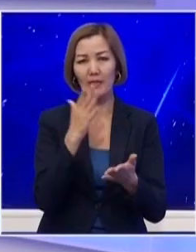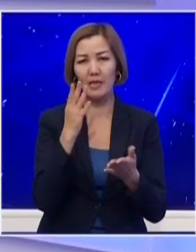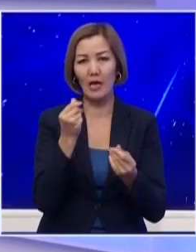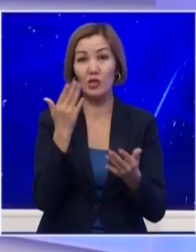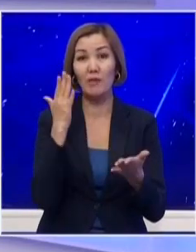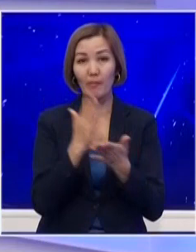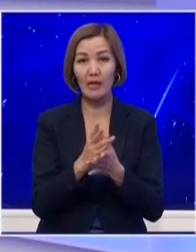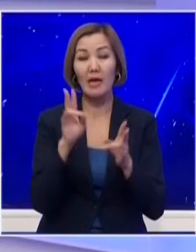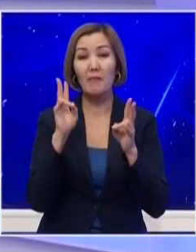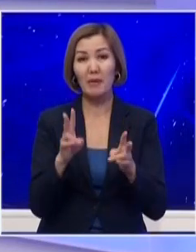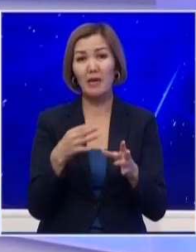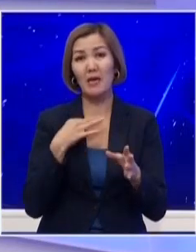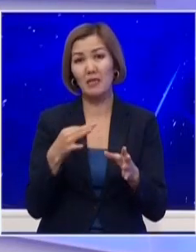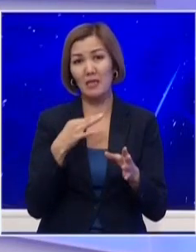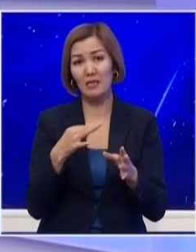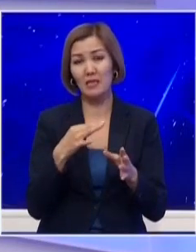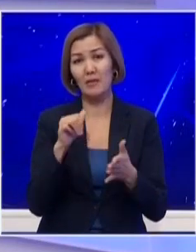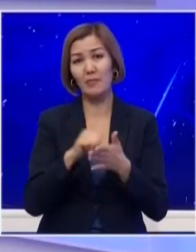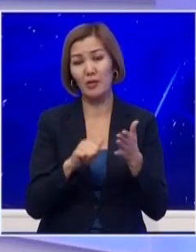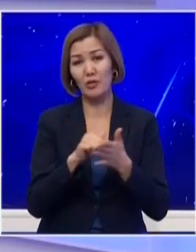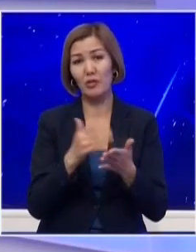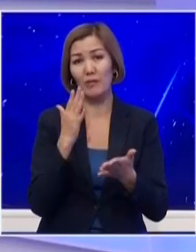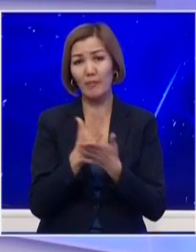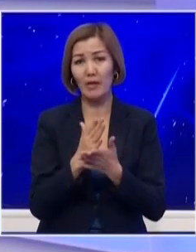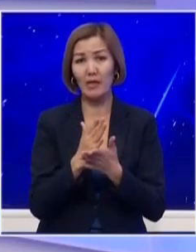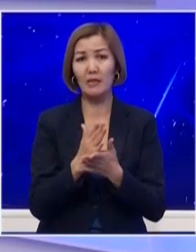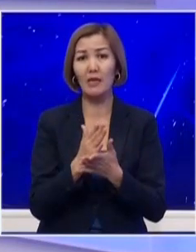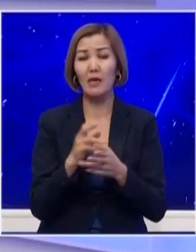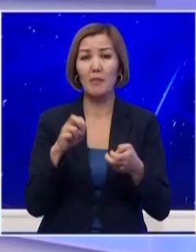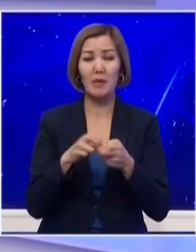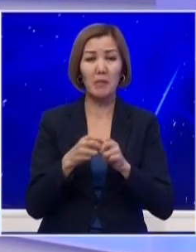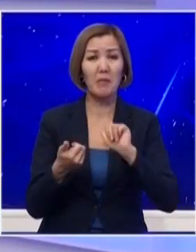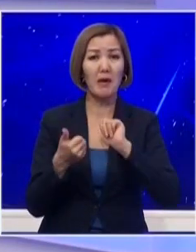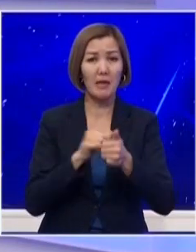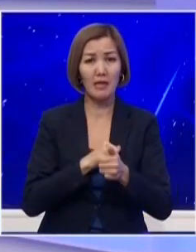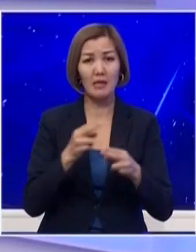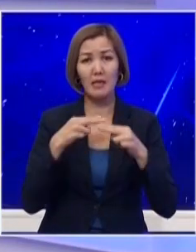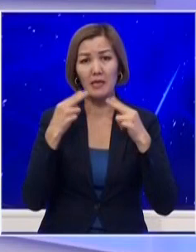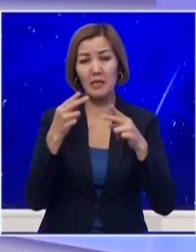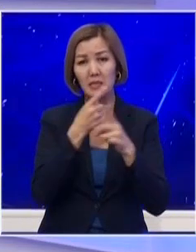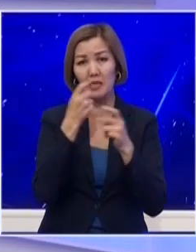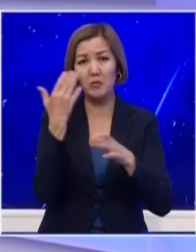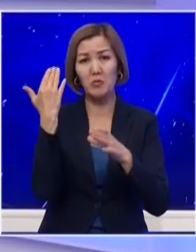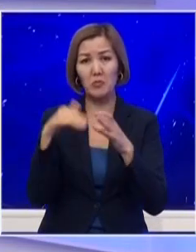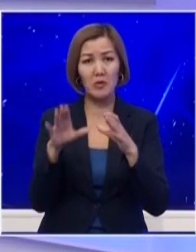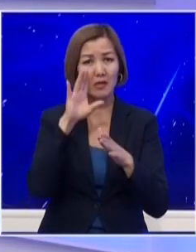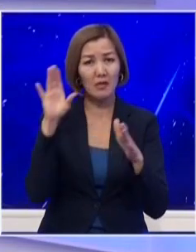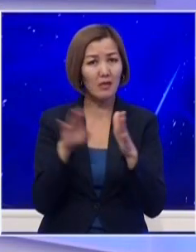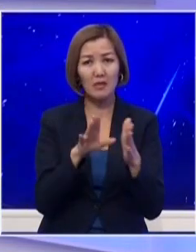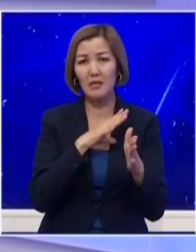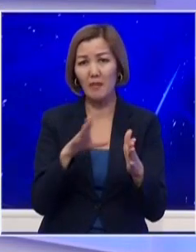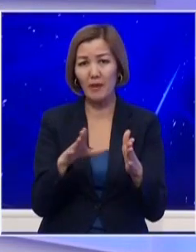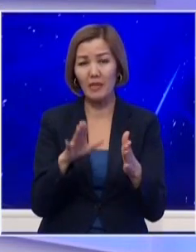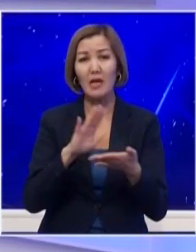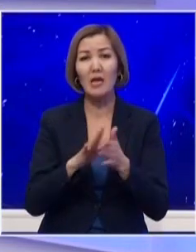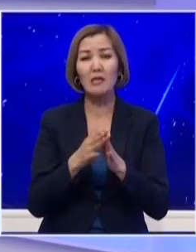жоқтан емес, қарапайым салғырттықтан сан соғуда. Мамандардың айтуынша жіберілген ескертулер елеусіз қалған. Енді олардың жағдайы